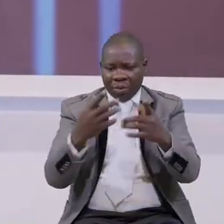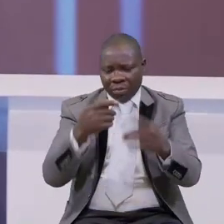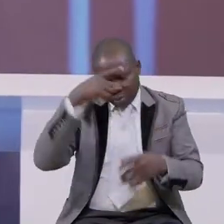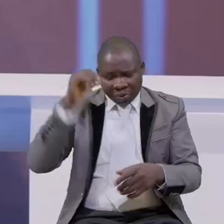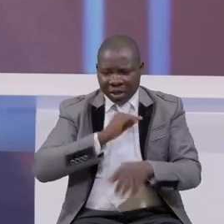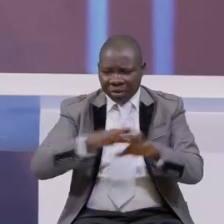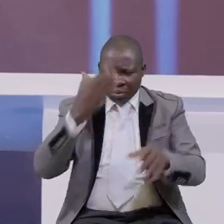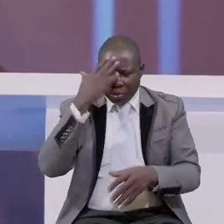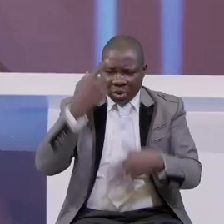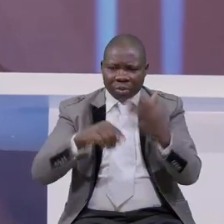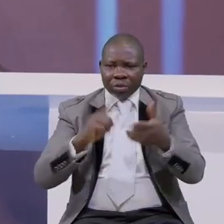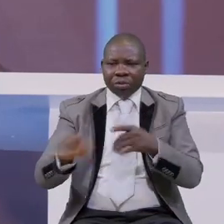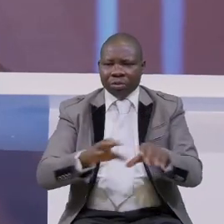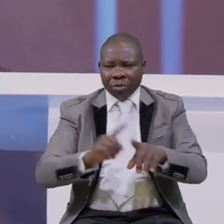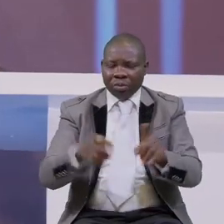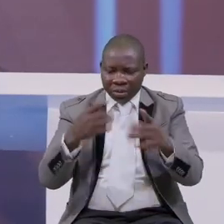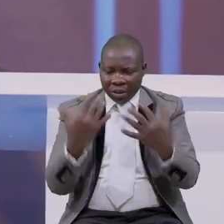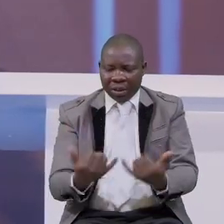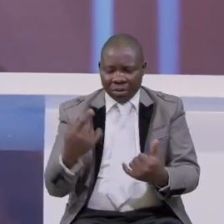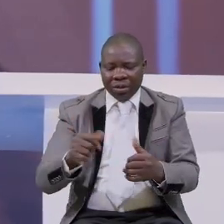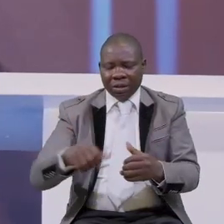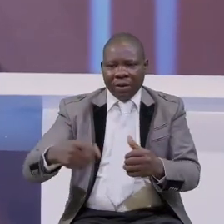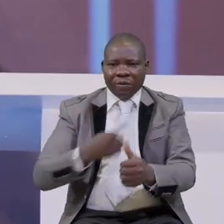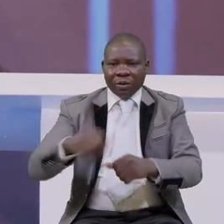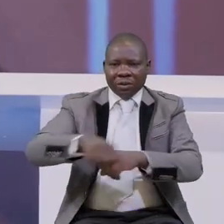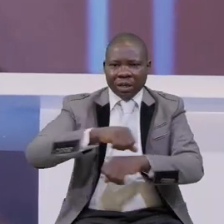Maintenant, l'onction, cette onction initiale,